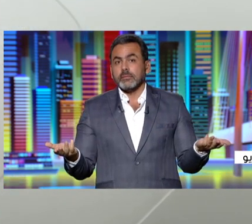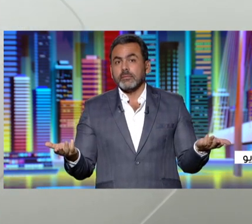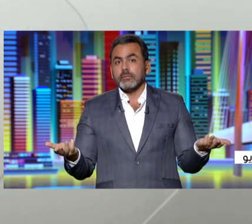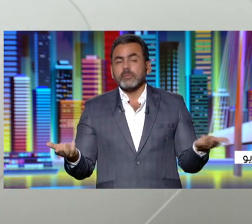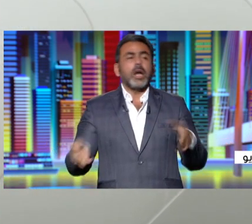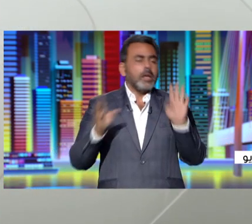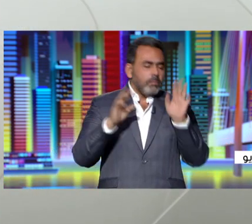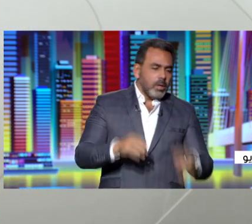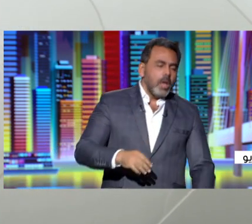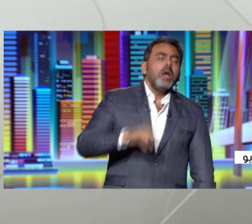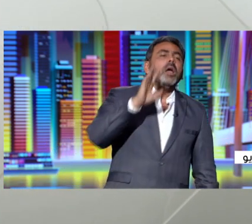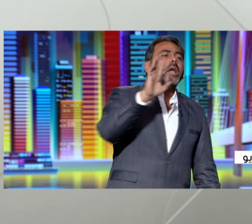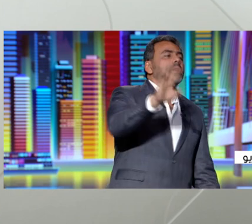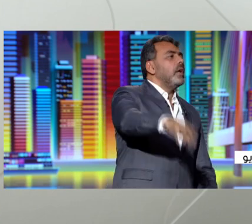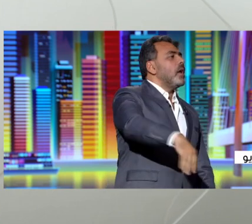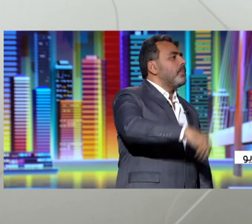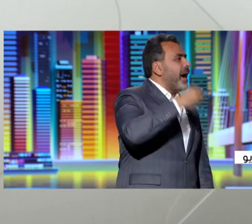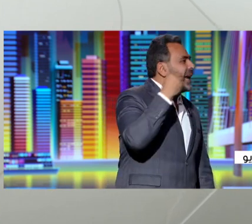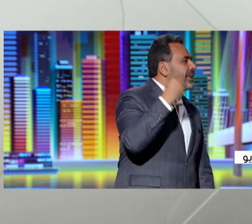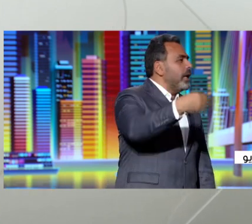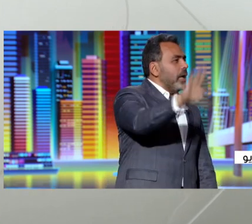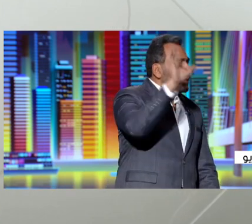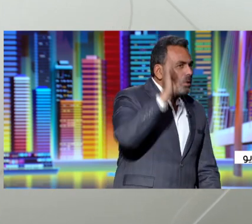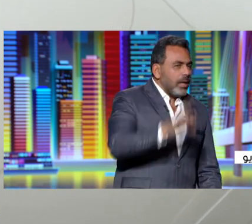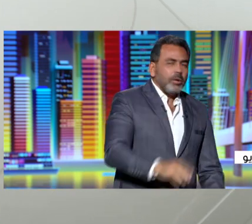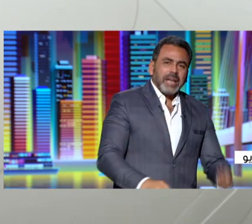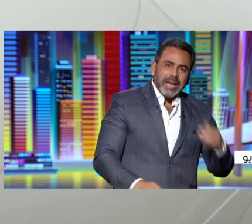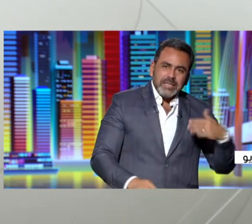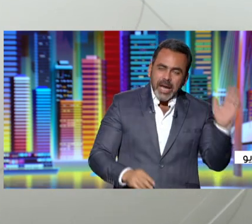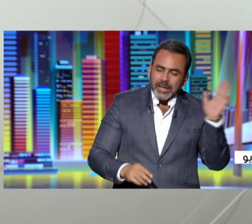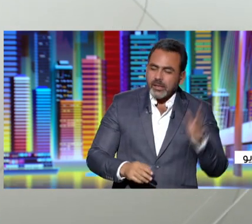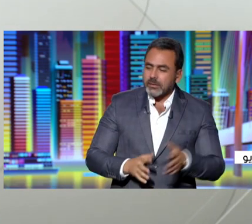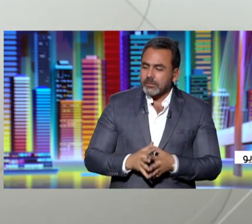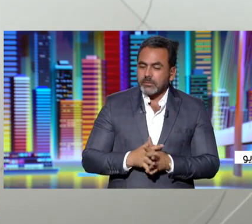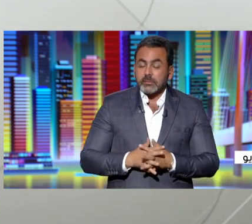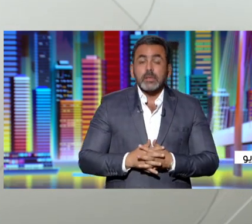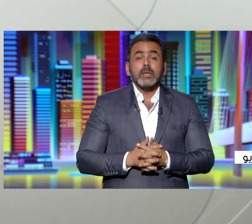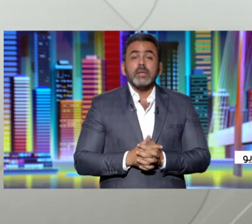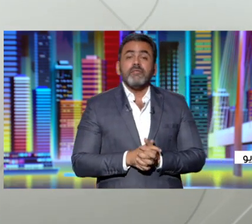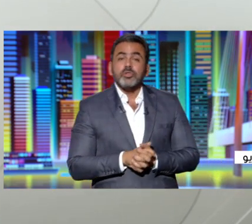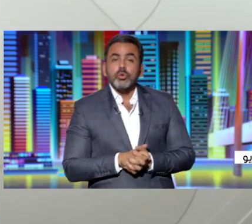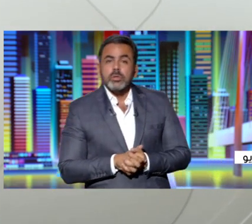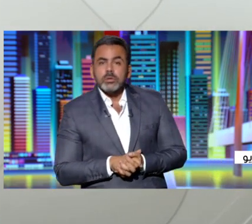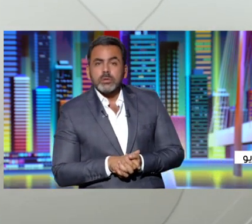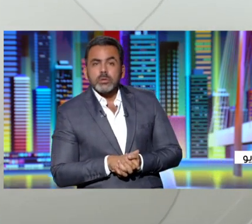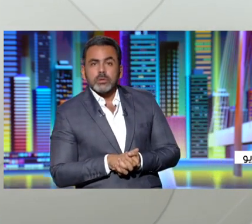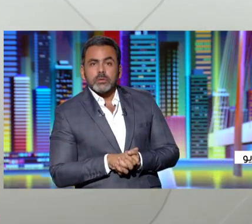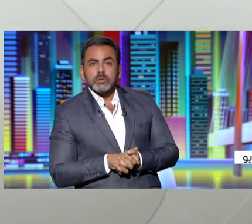بعده طيب 2 ا 2 لو انت عايز يعني